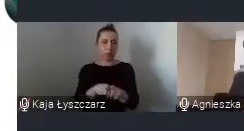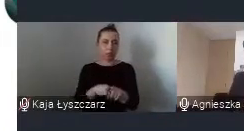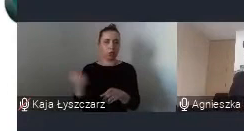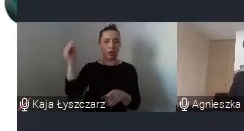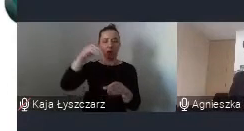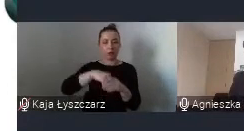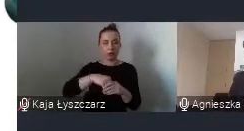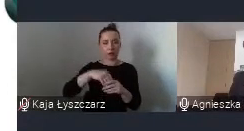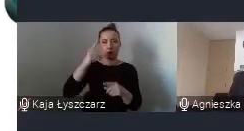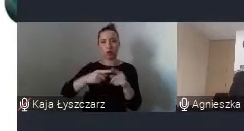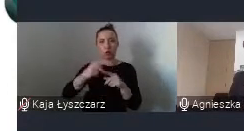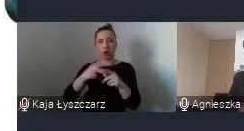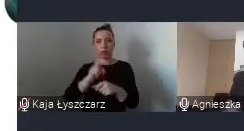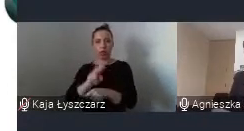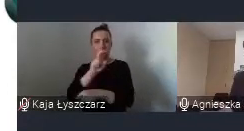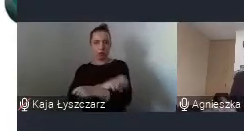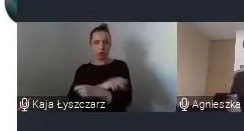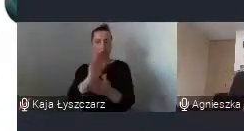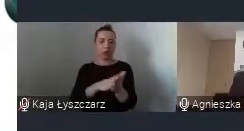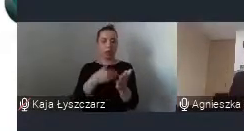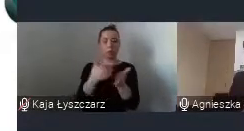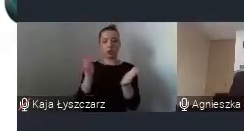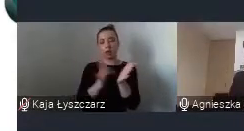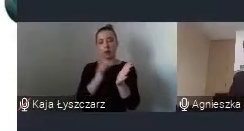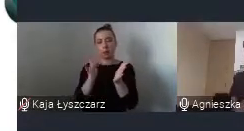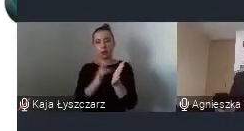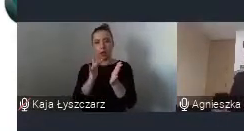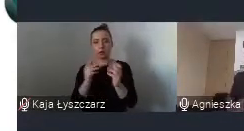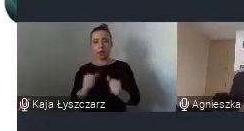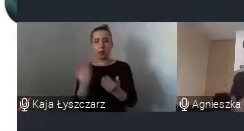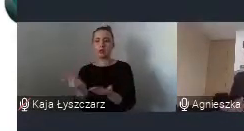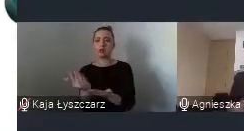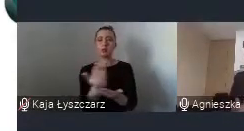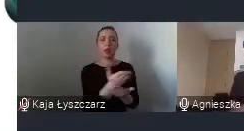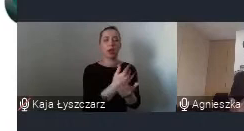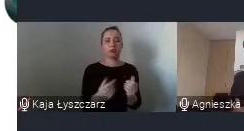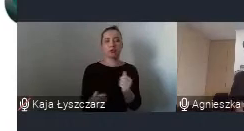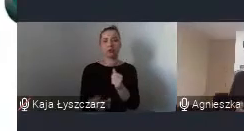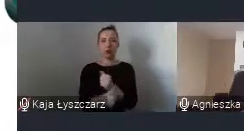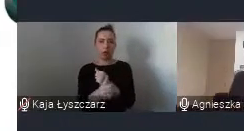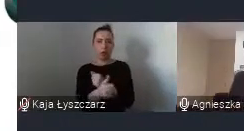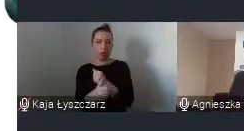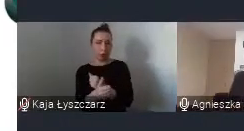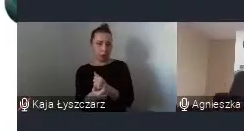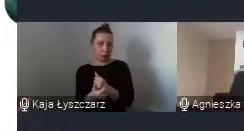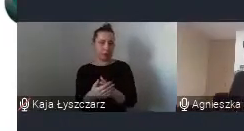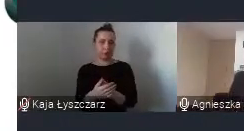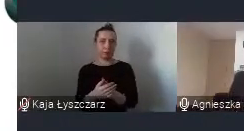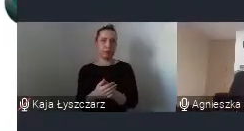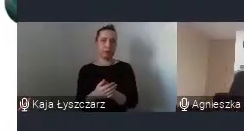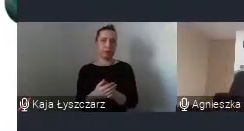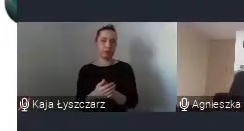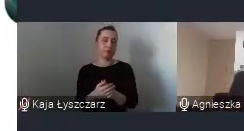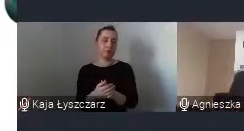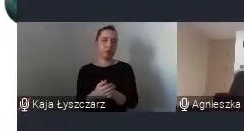pewne komponenty techniczne w postaci aplikacji, żeby lepiej zbierać dane i jednocześnie w taki sposób bardziej oparty na